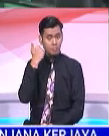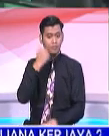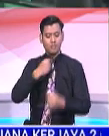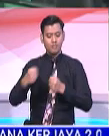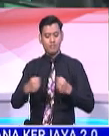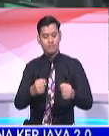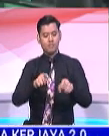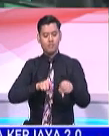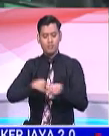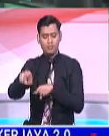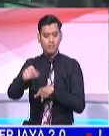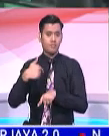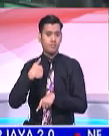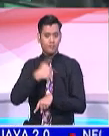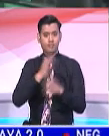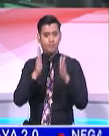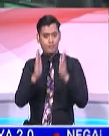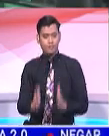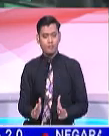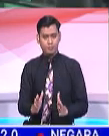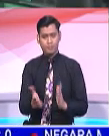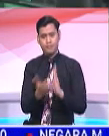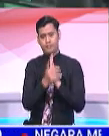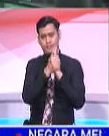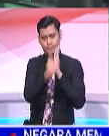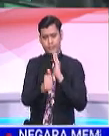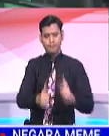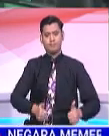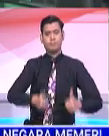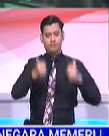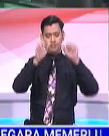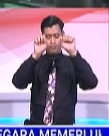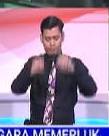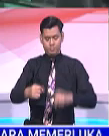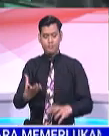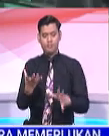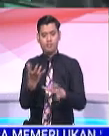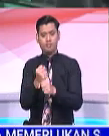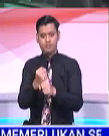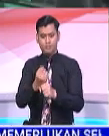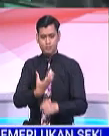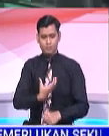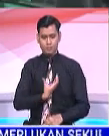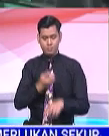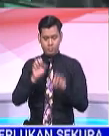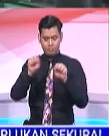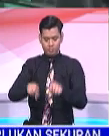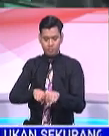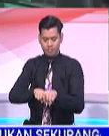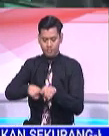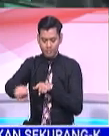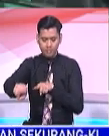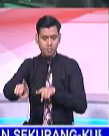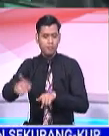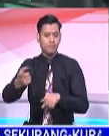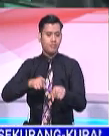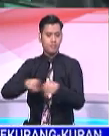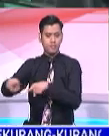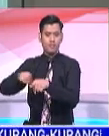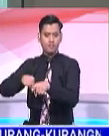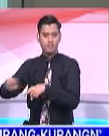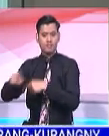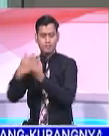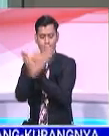berbakat dan mampu memenangi medal dengan dan menyaingi pelumba-pelumba daripada negara-negara lain